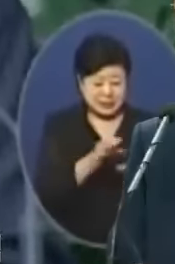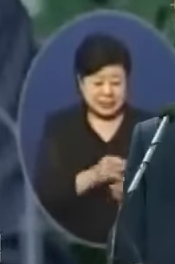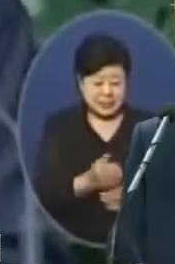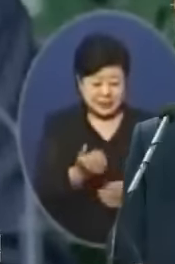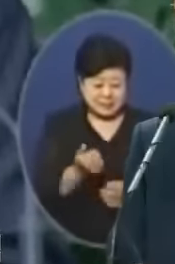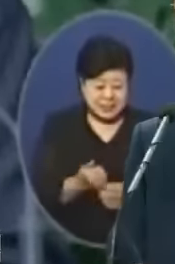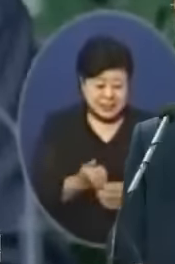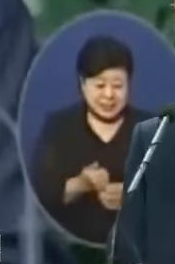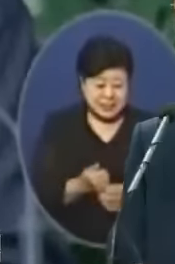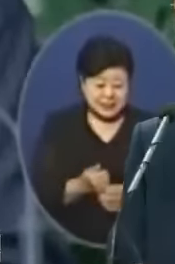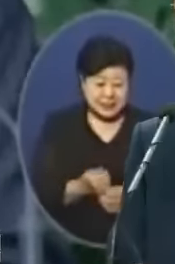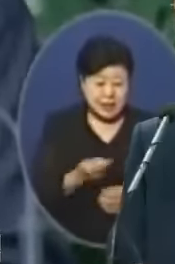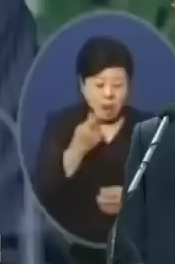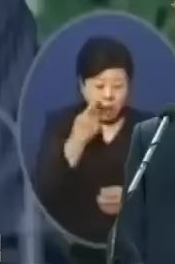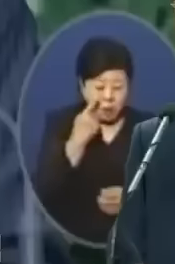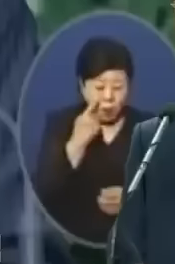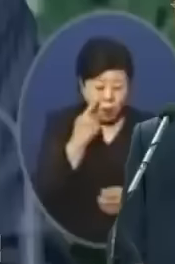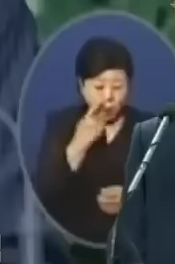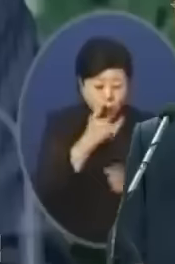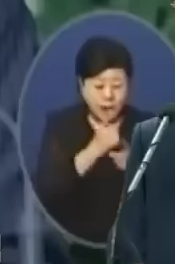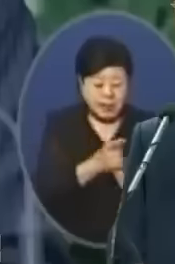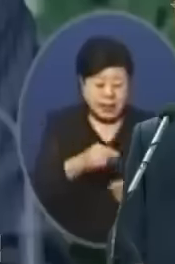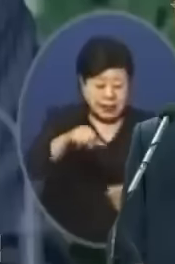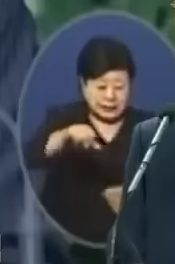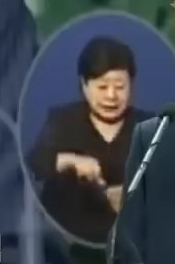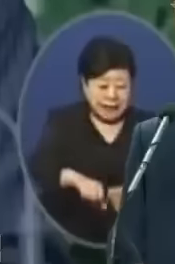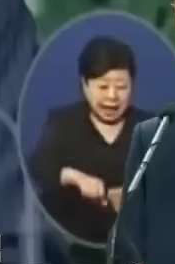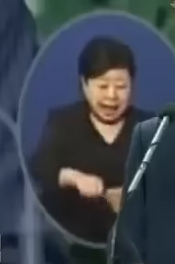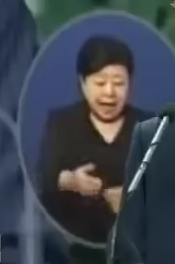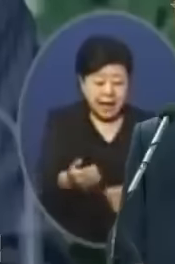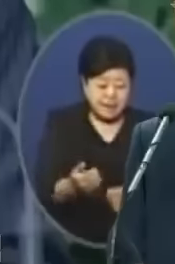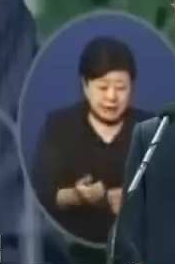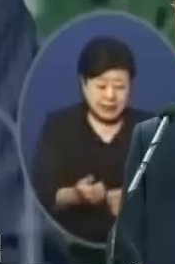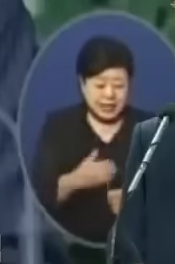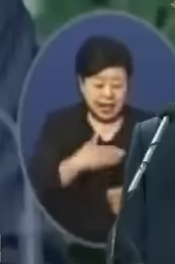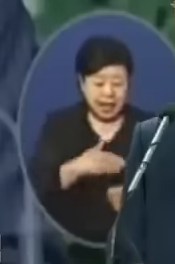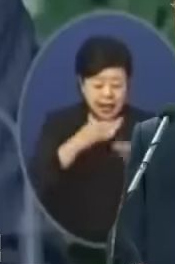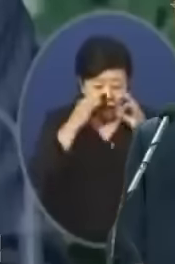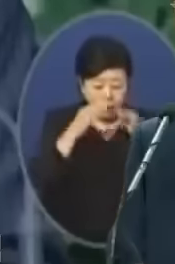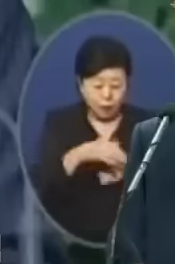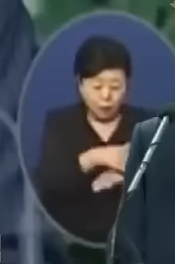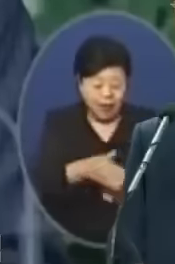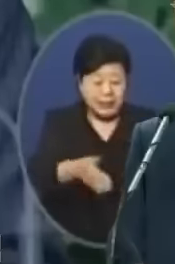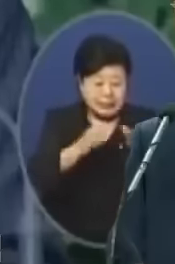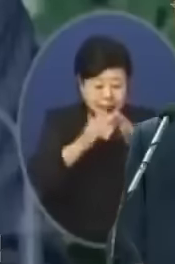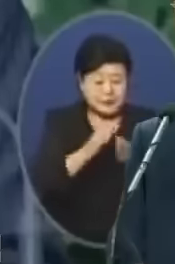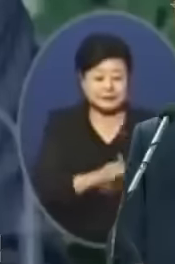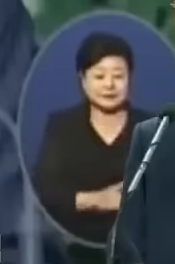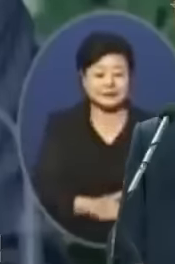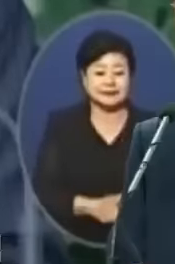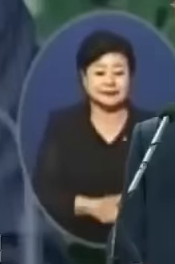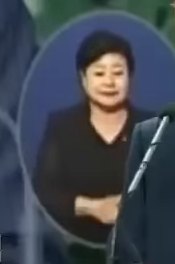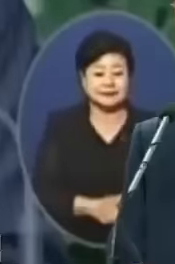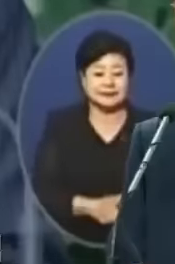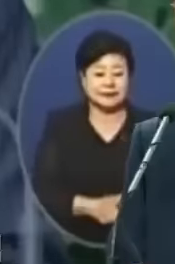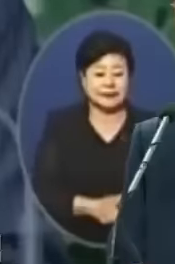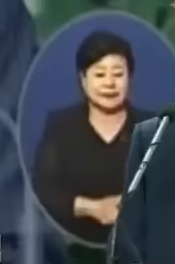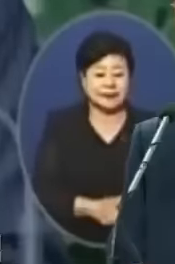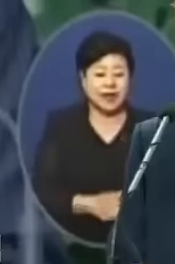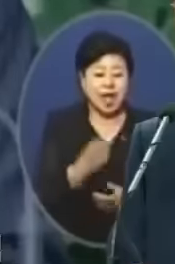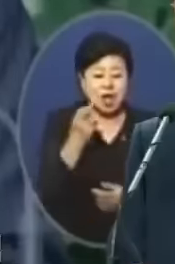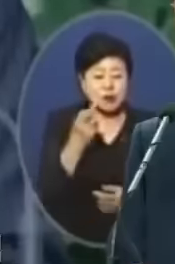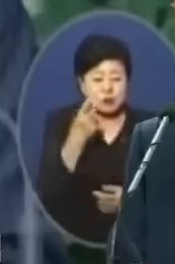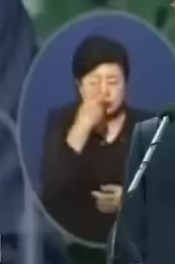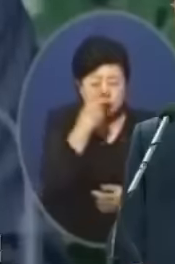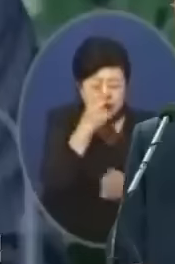넣어서 이길 수 있느냐 없느냐를 알아보고 작전 계획을 세우려고 했는 것입니다.